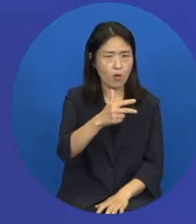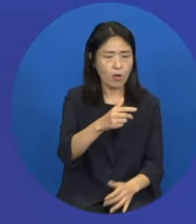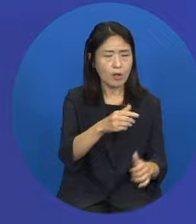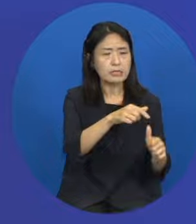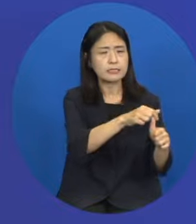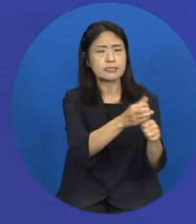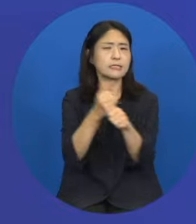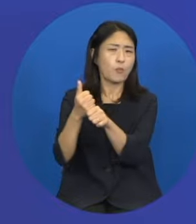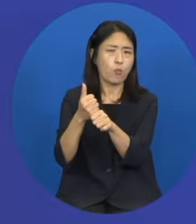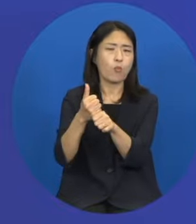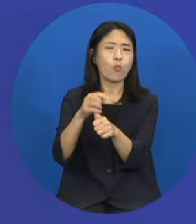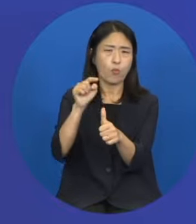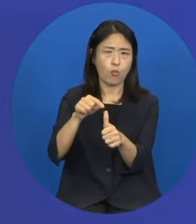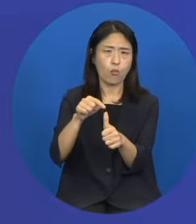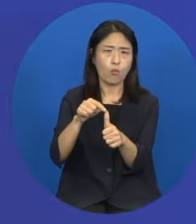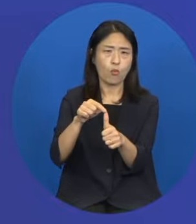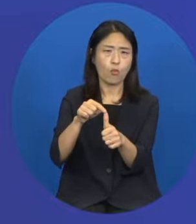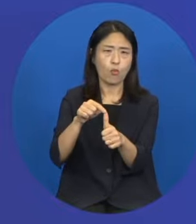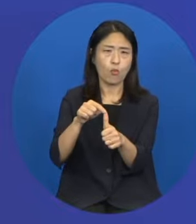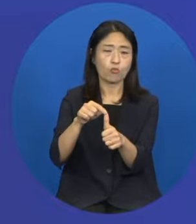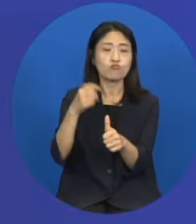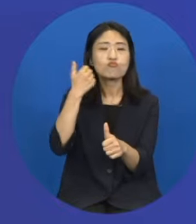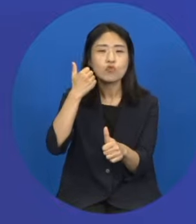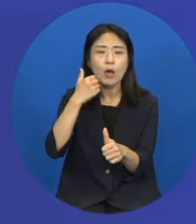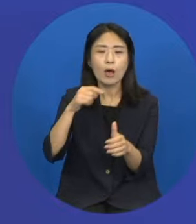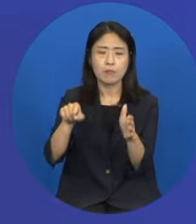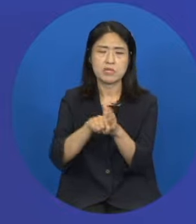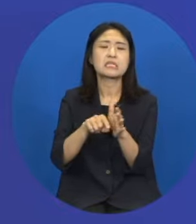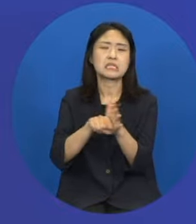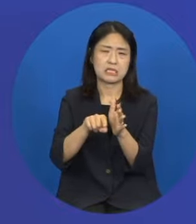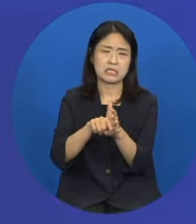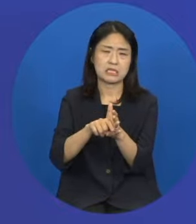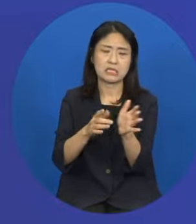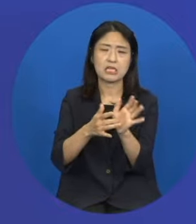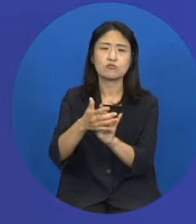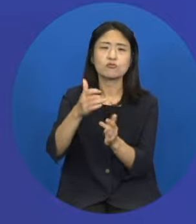그리스도인들이. 그 힌두교인 그 나라에서